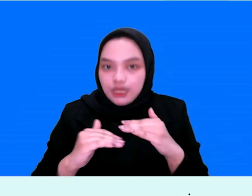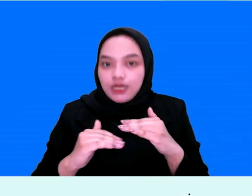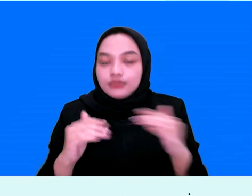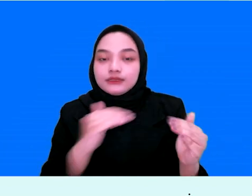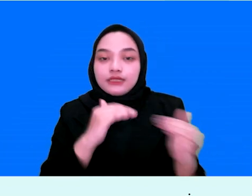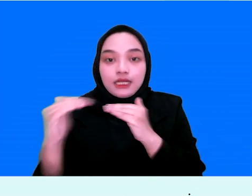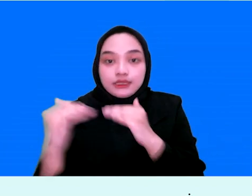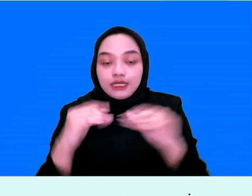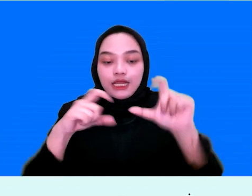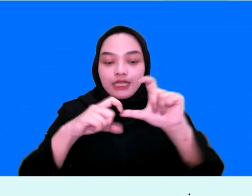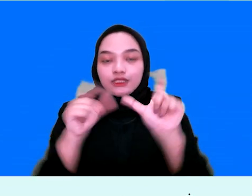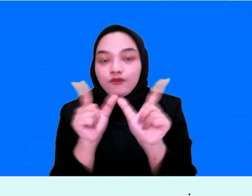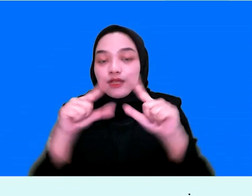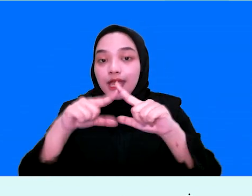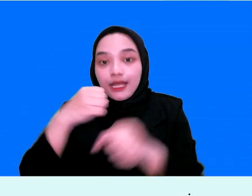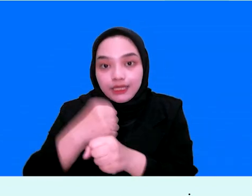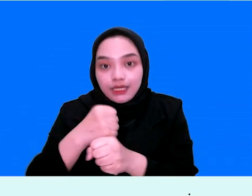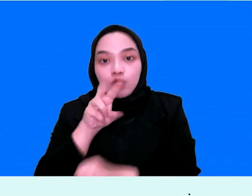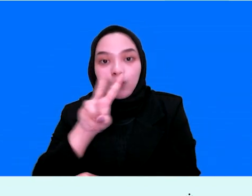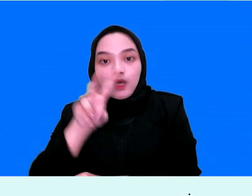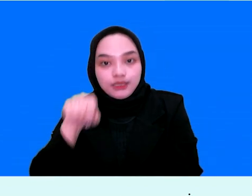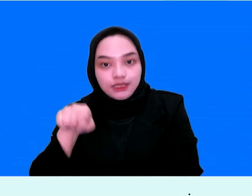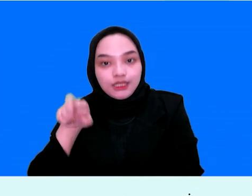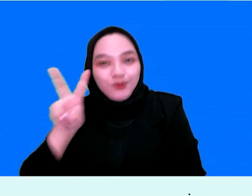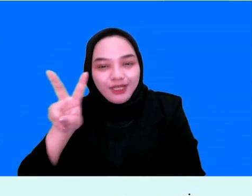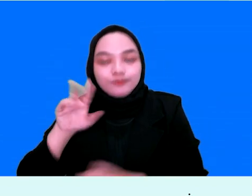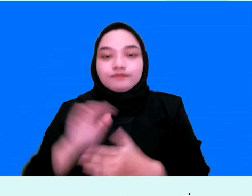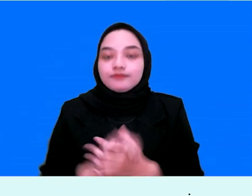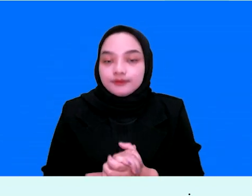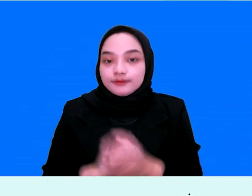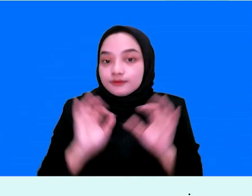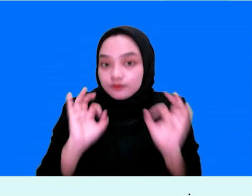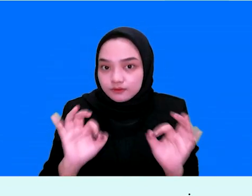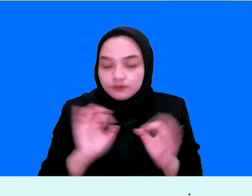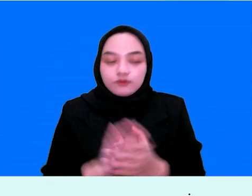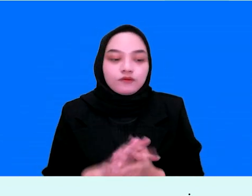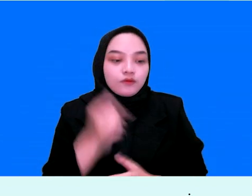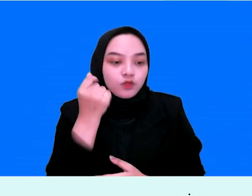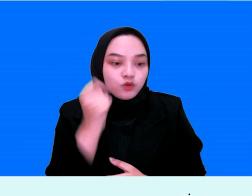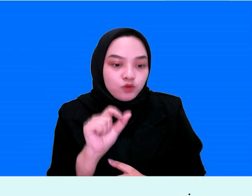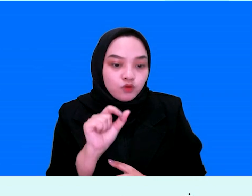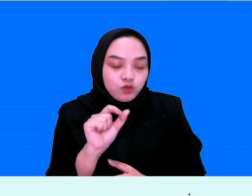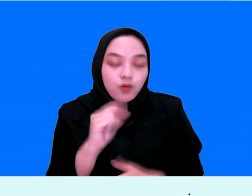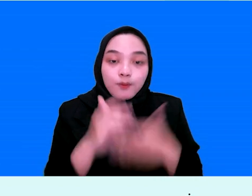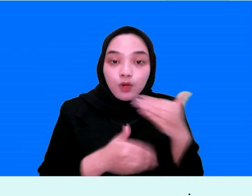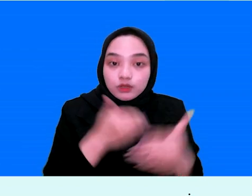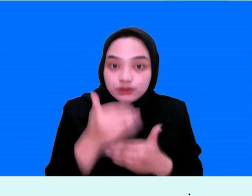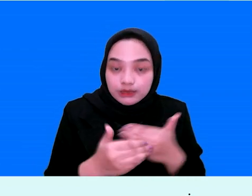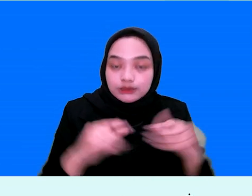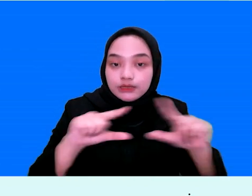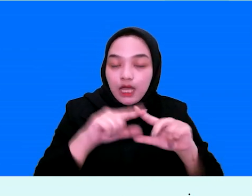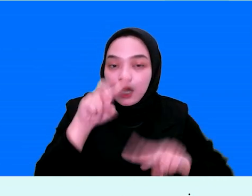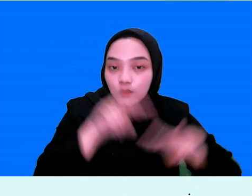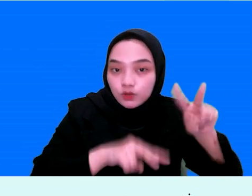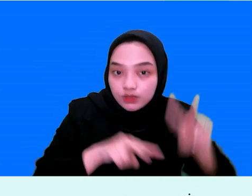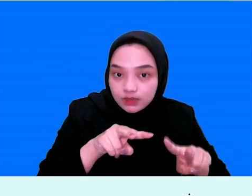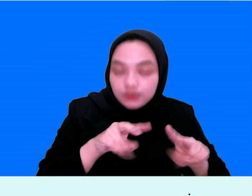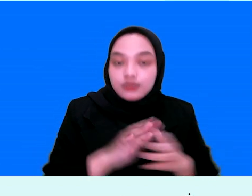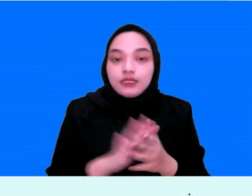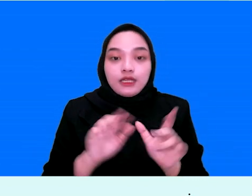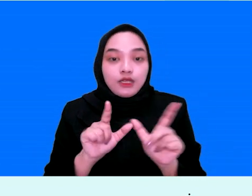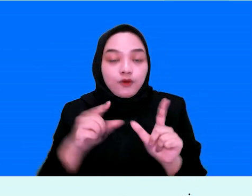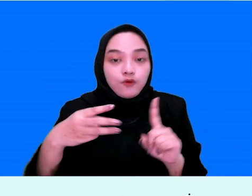berdasarkan standar kriteria WCAG 2.2. Oke, untuk proses auditnya